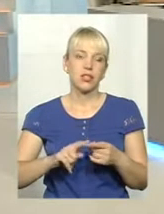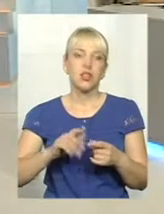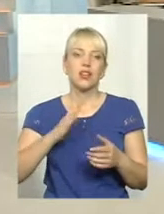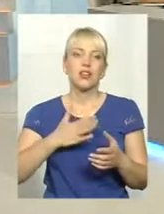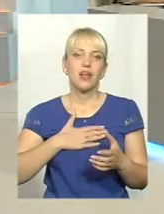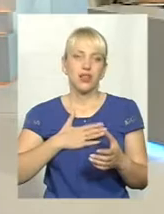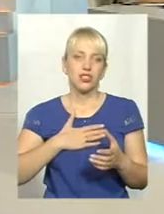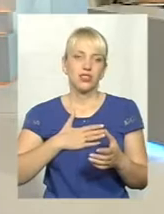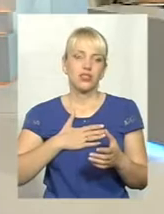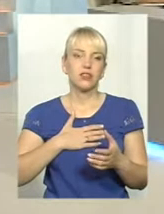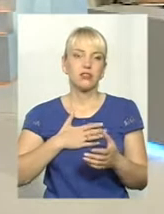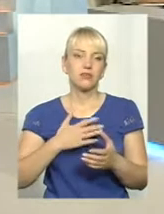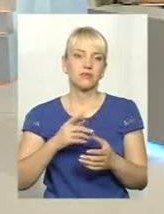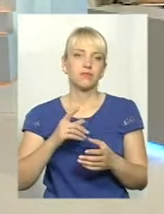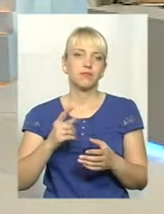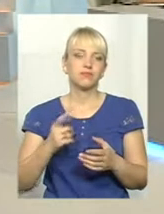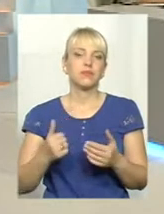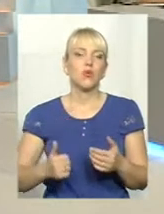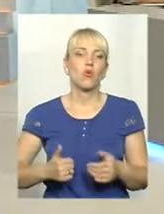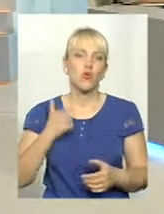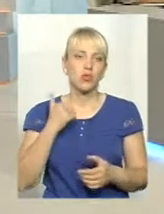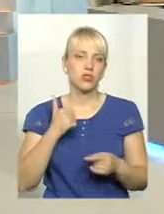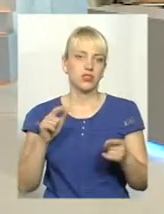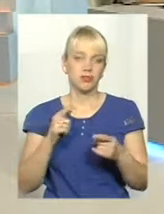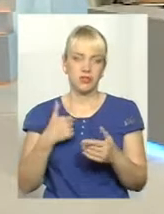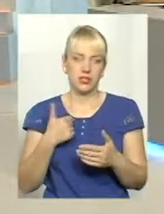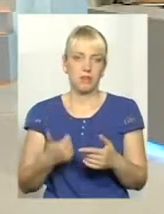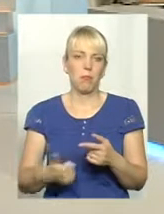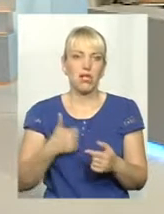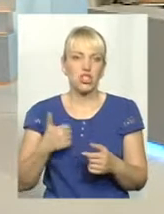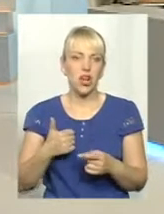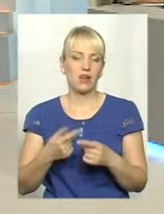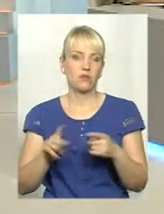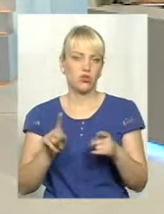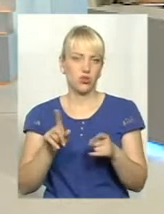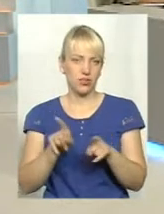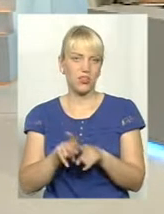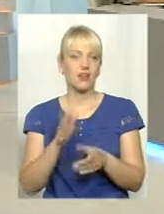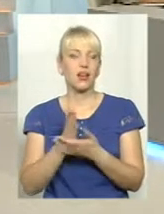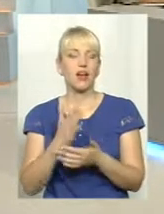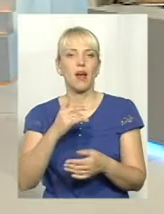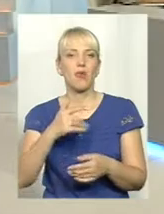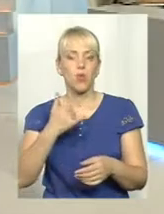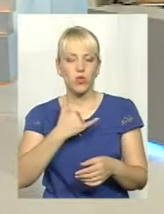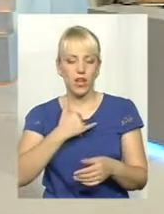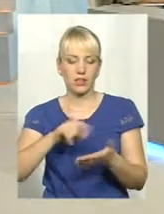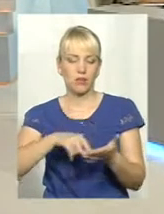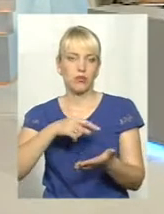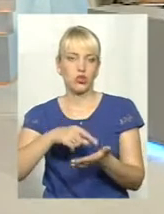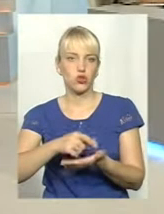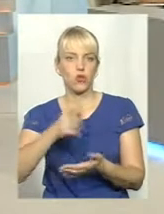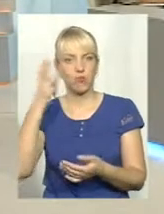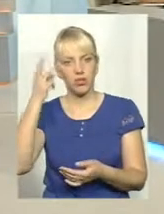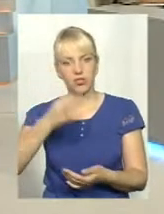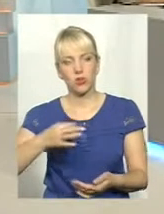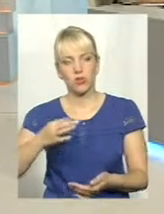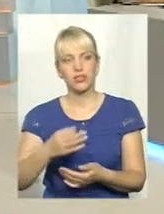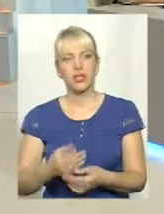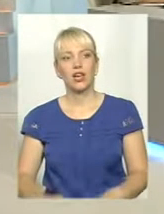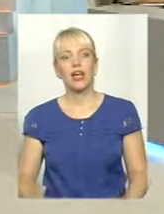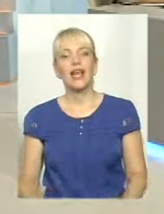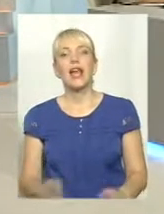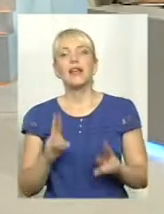такими гостинними. Ну, а зазвичай, звичайно, Кам'янець-Подільський. Польща, вона взагалі закохана в місто Кам'янець-Подільський. На